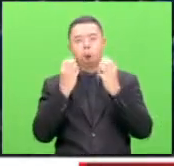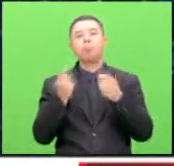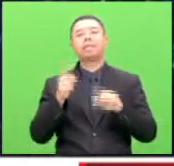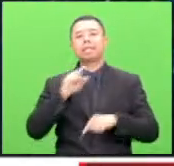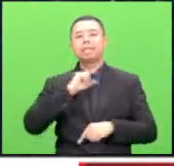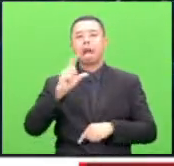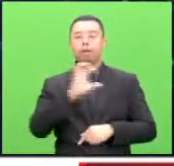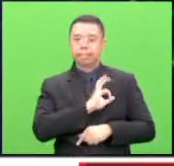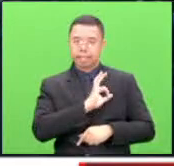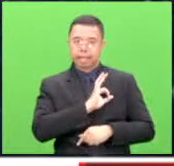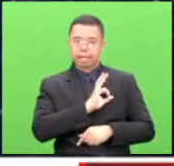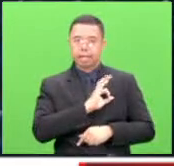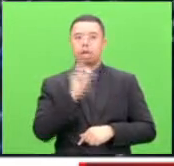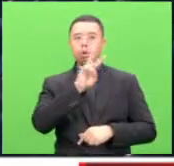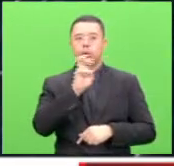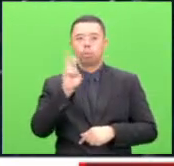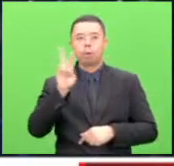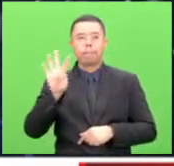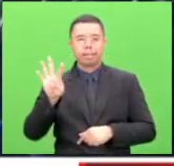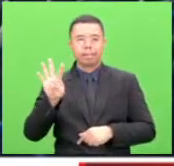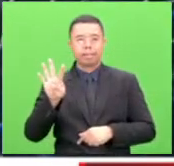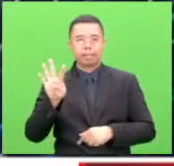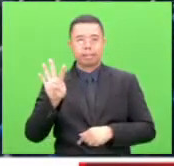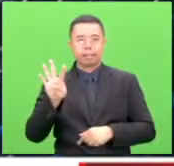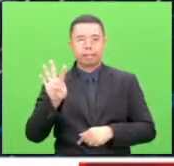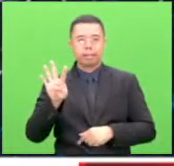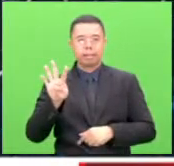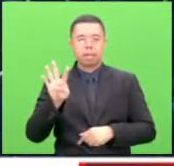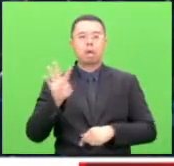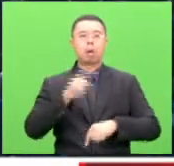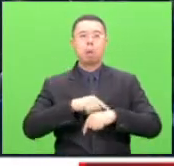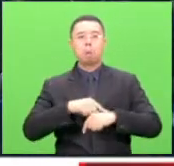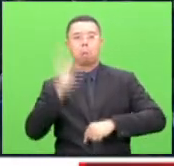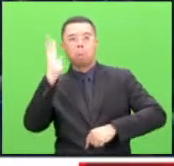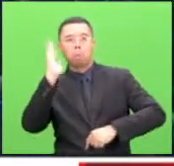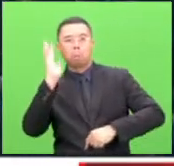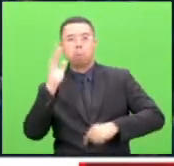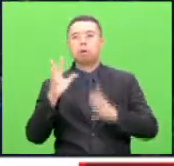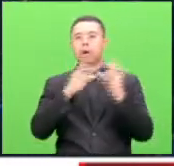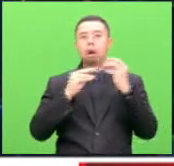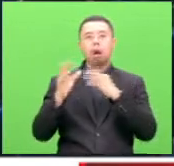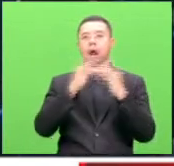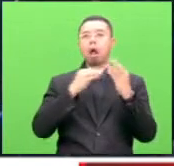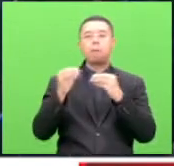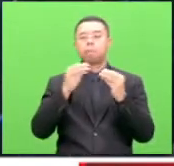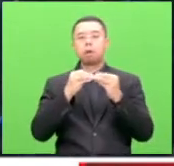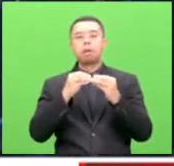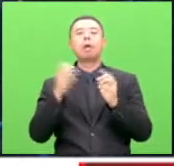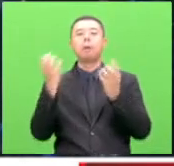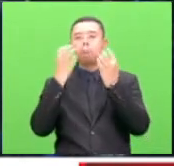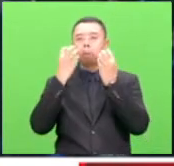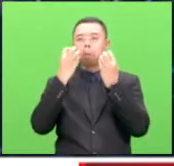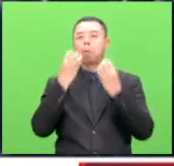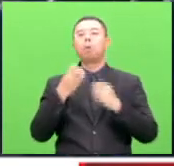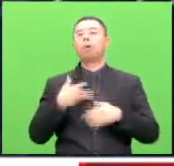sebagai bakal calon presiden 2024. Di hadapan ribuan peserta Rakernas Partai Demokrat, Prabowo